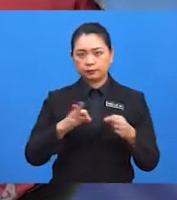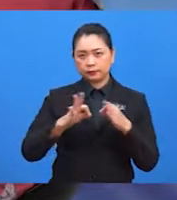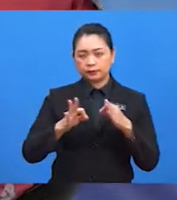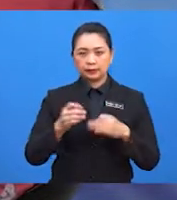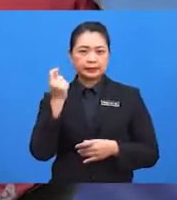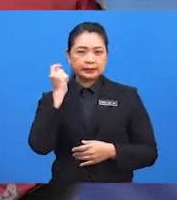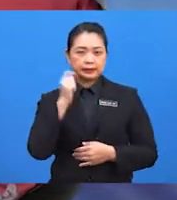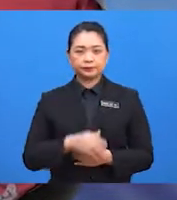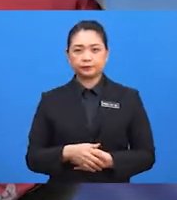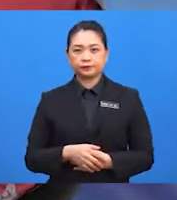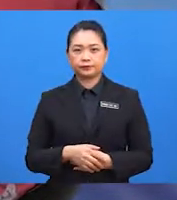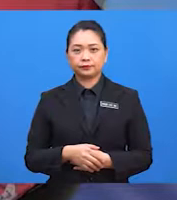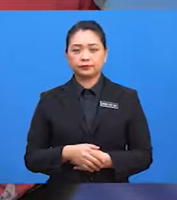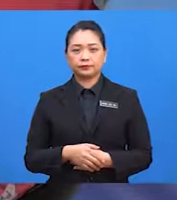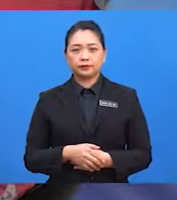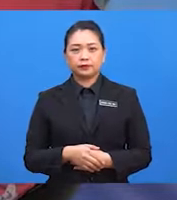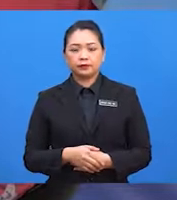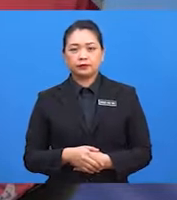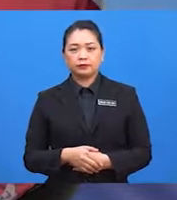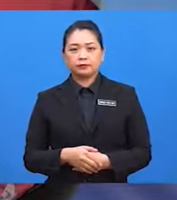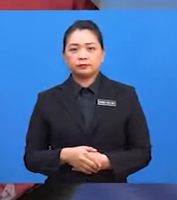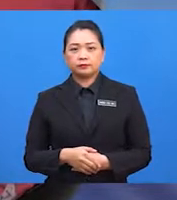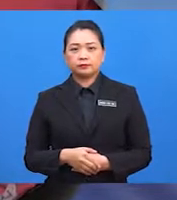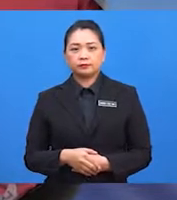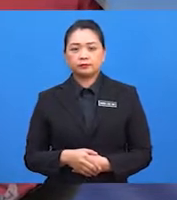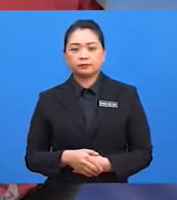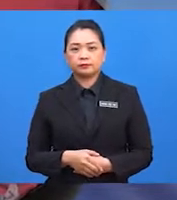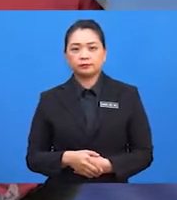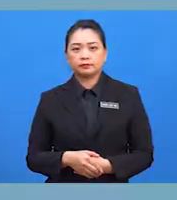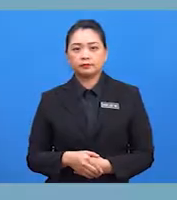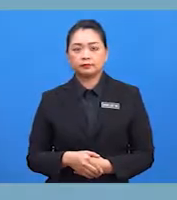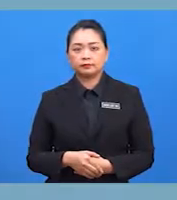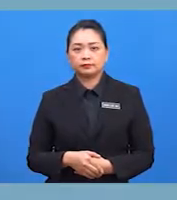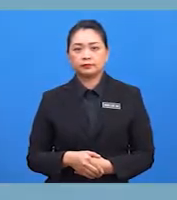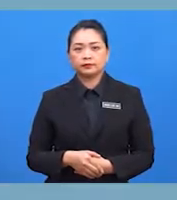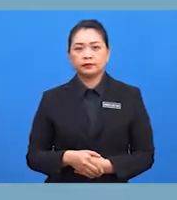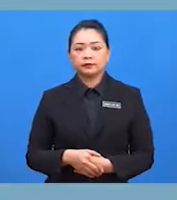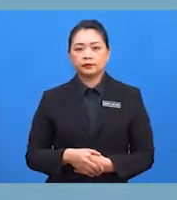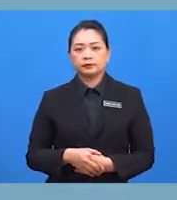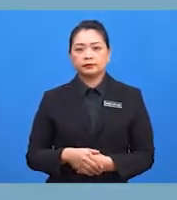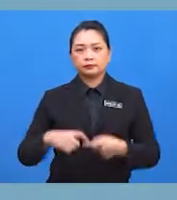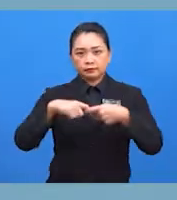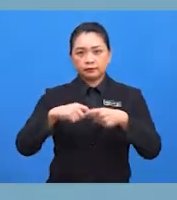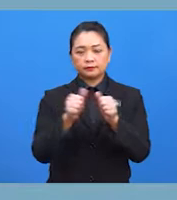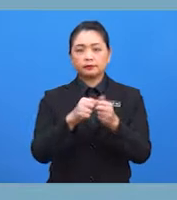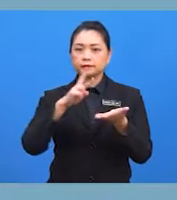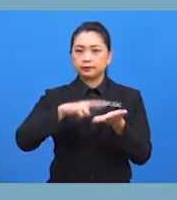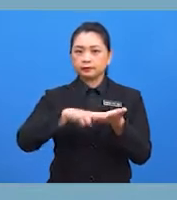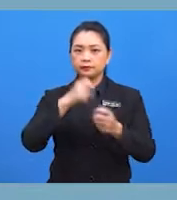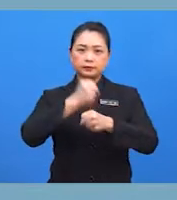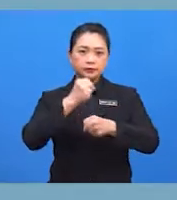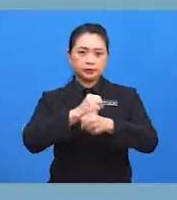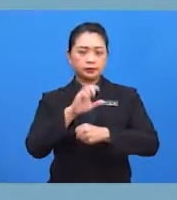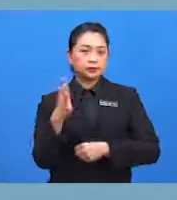tadi. Cikgu Ishak boleh teruskan dengan kadar pengangguran. Okey, berkaitan dengan kadar pengangguran pula ialah yang kita